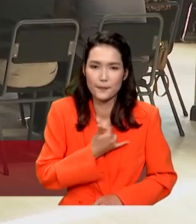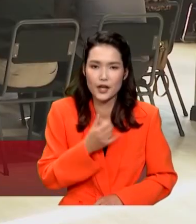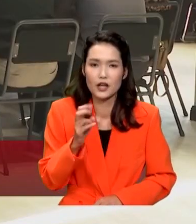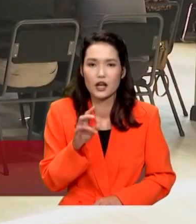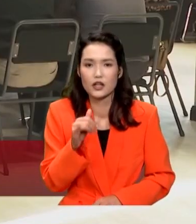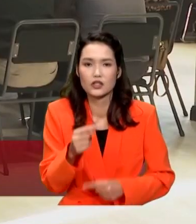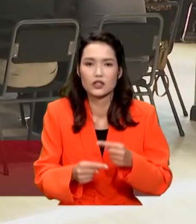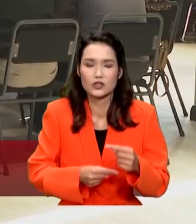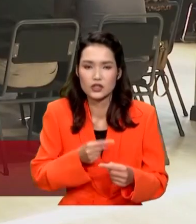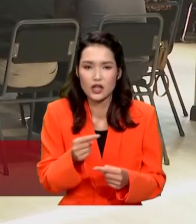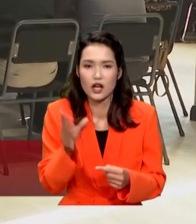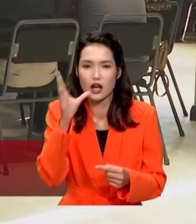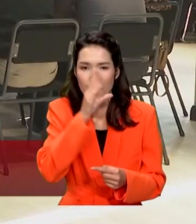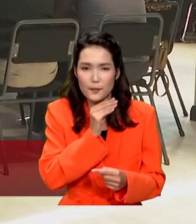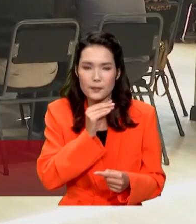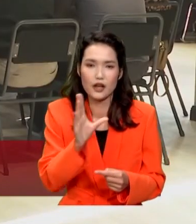банк через них могли